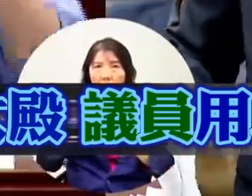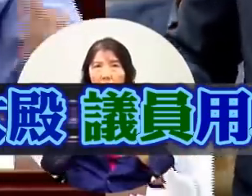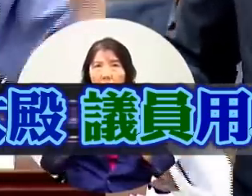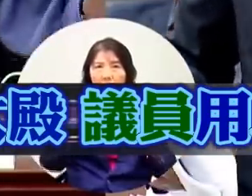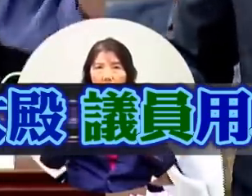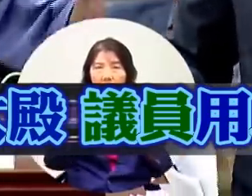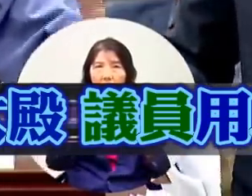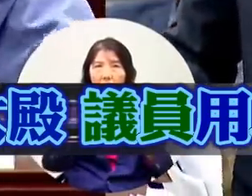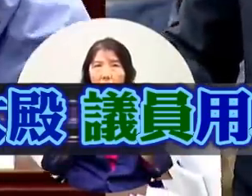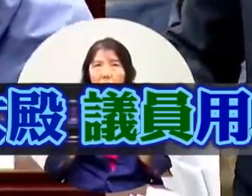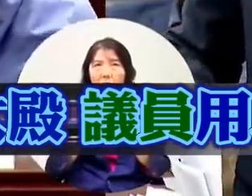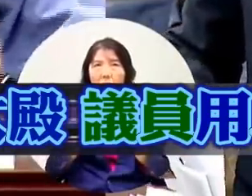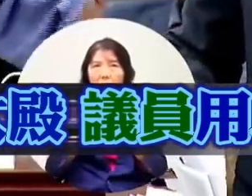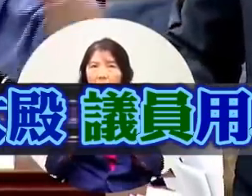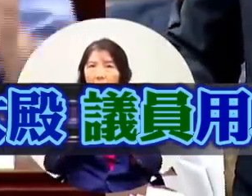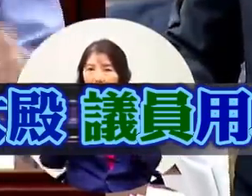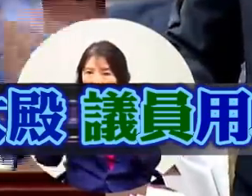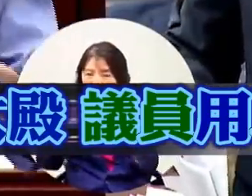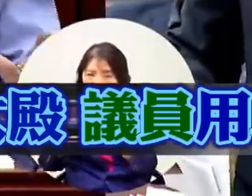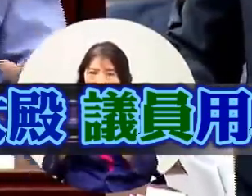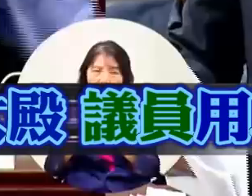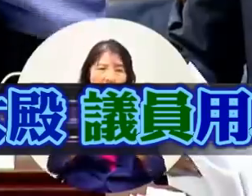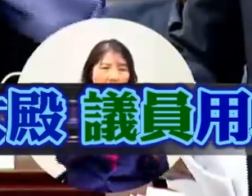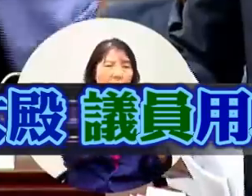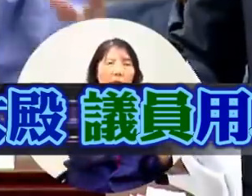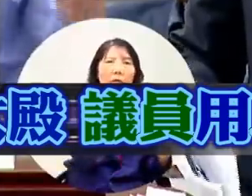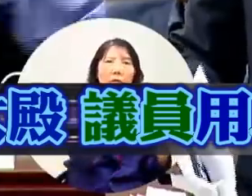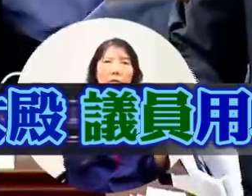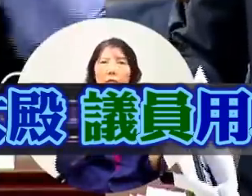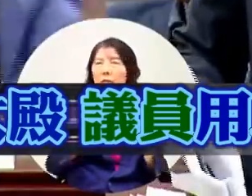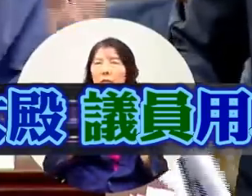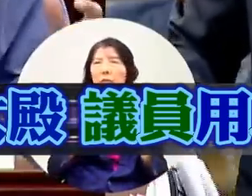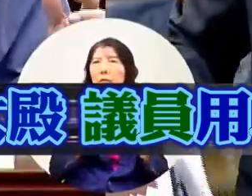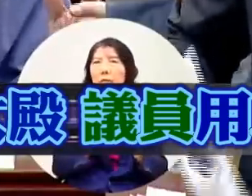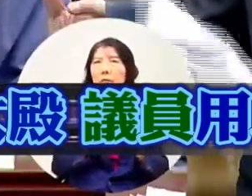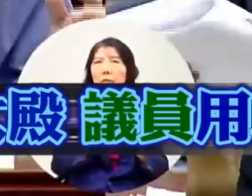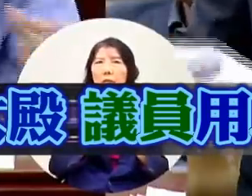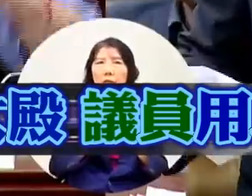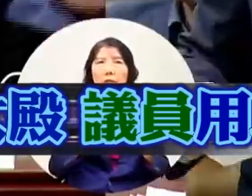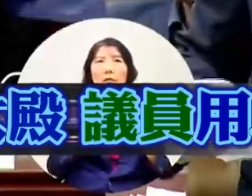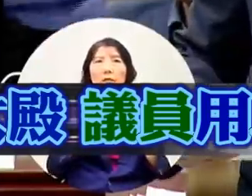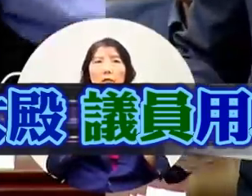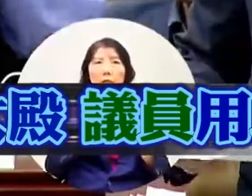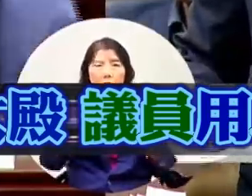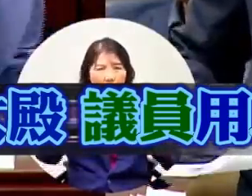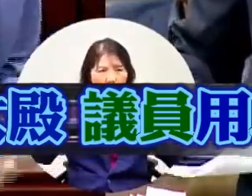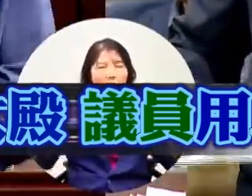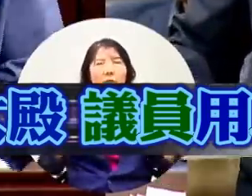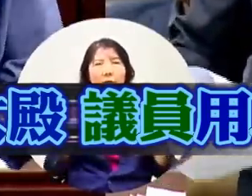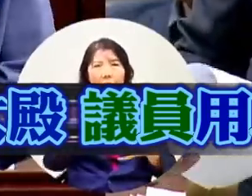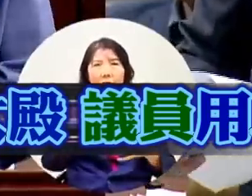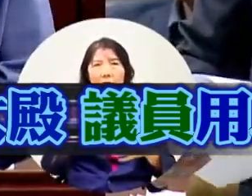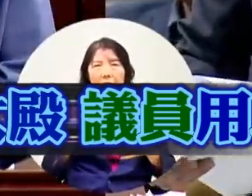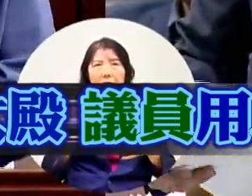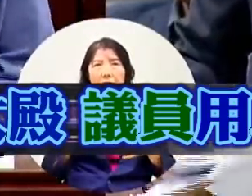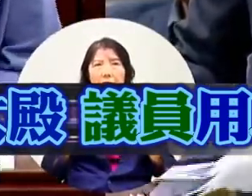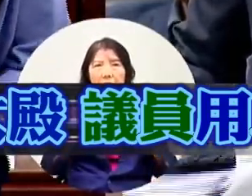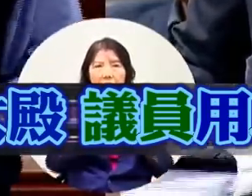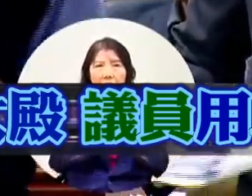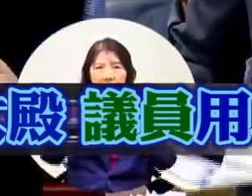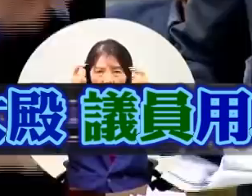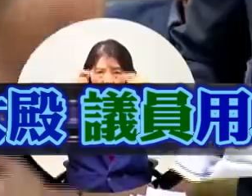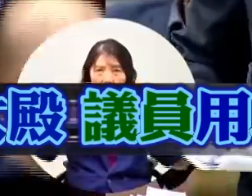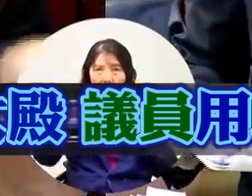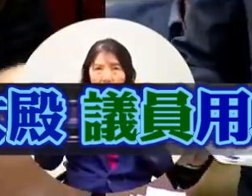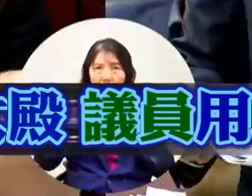眼睛只有看到这个工业区， 谢谢 那个工，不是越多越好， 只要能够繁荣我们高雄的经济， 好吧？ 这边